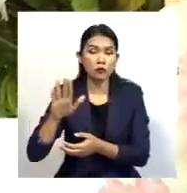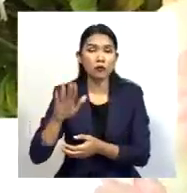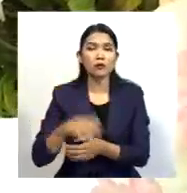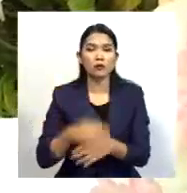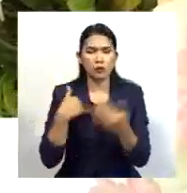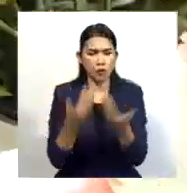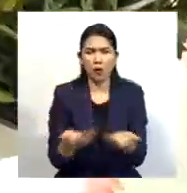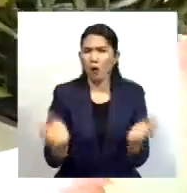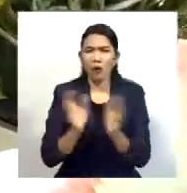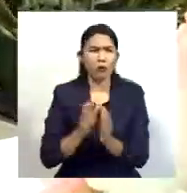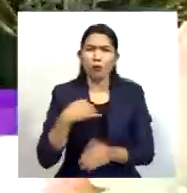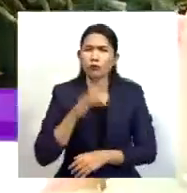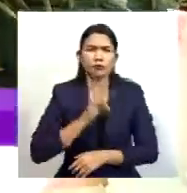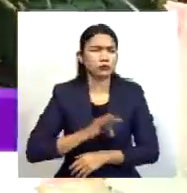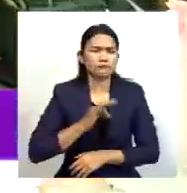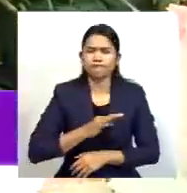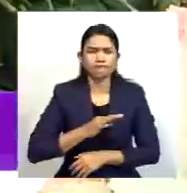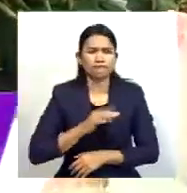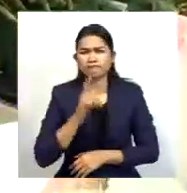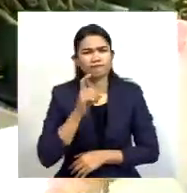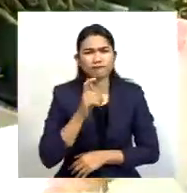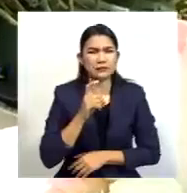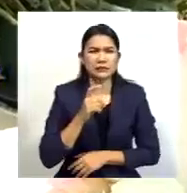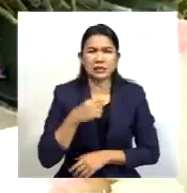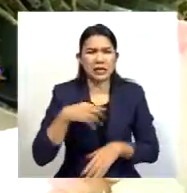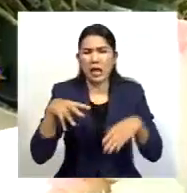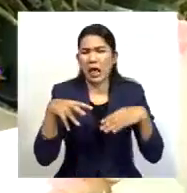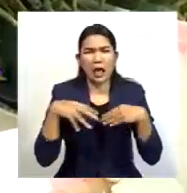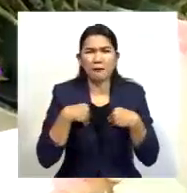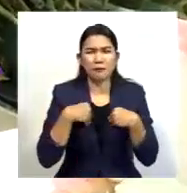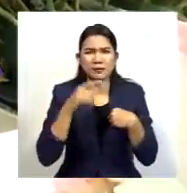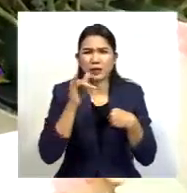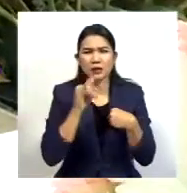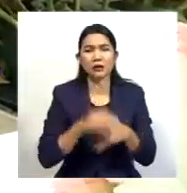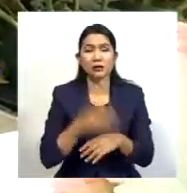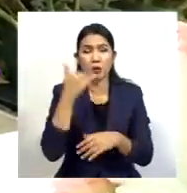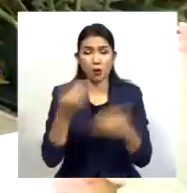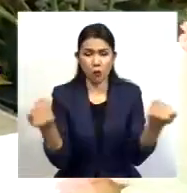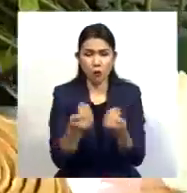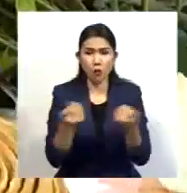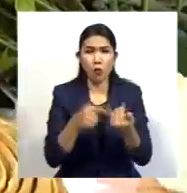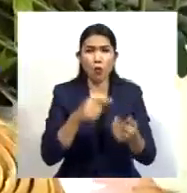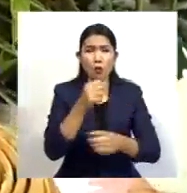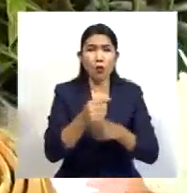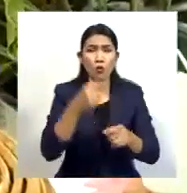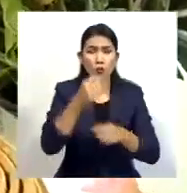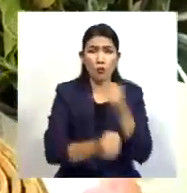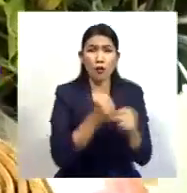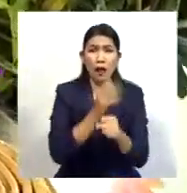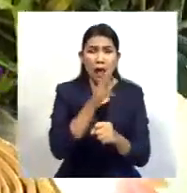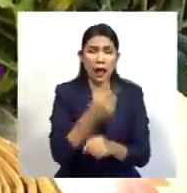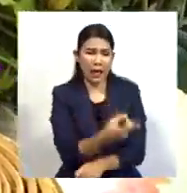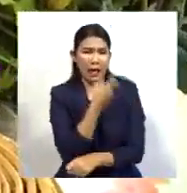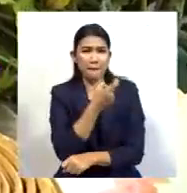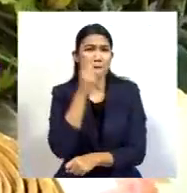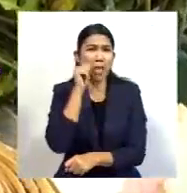อบครัวยังทำใจไม่ได้กับเหตุการณ์ที่เกิดขึ้นยอมรับทำใจลำบากที่ลูกชายวัย5ขวบถามหาแม่ทุกวันเนื่องจากค